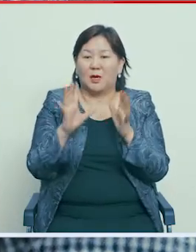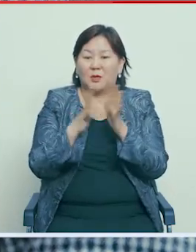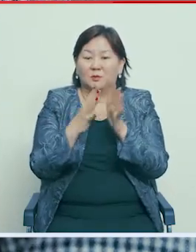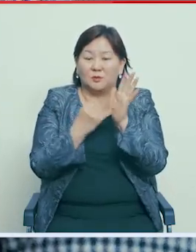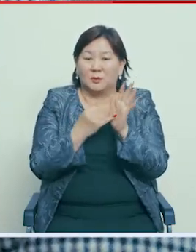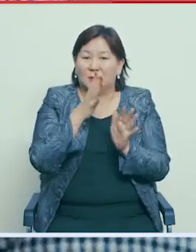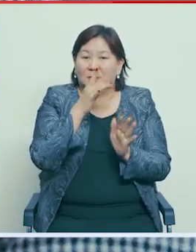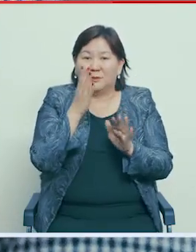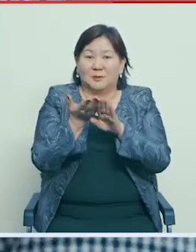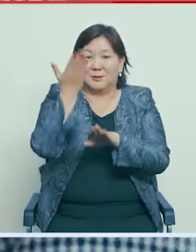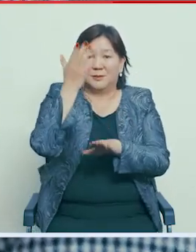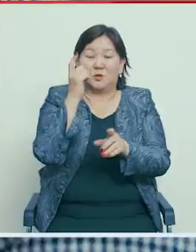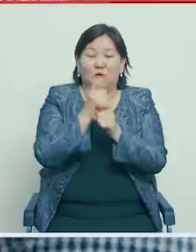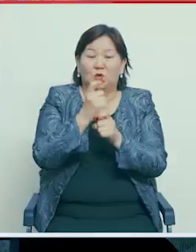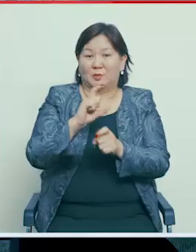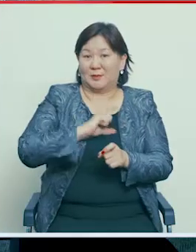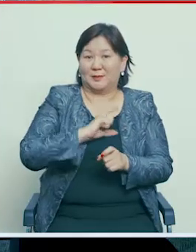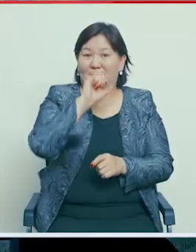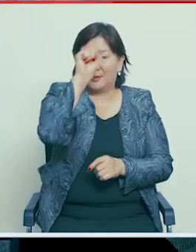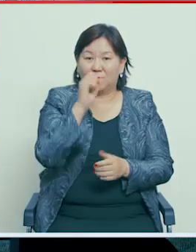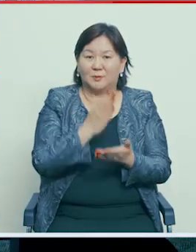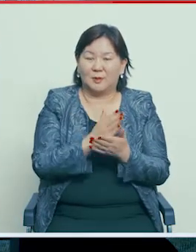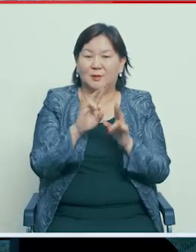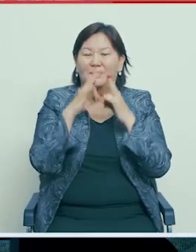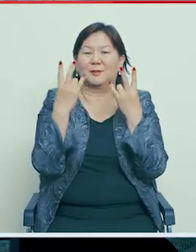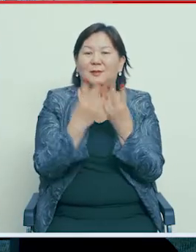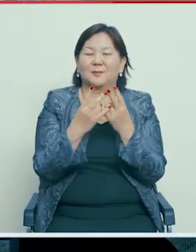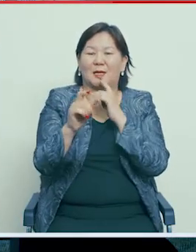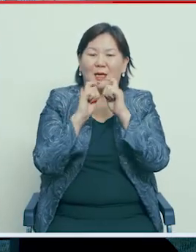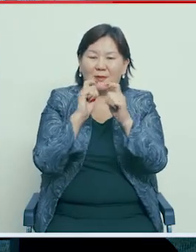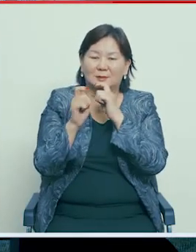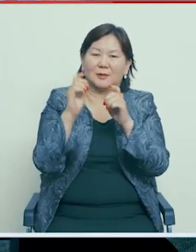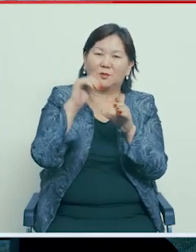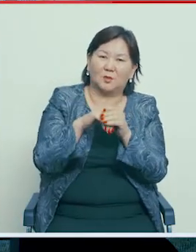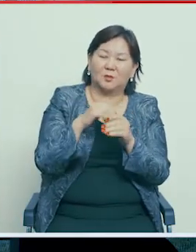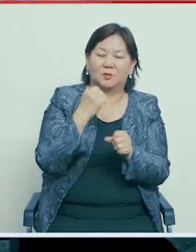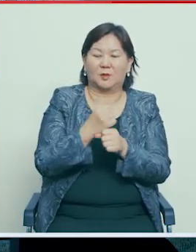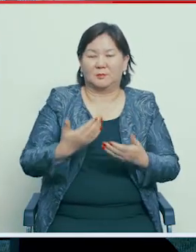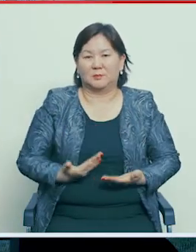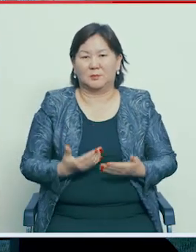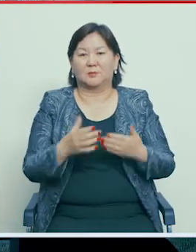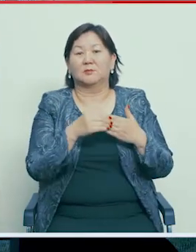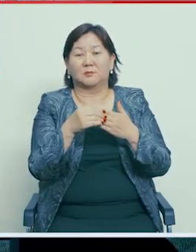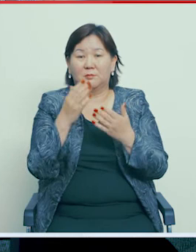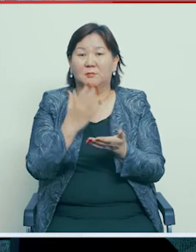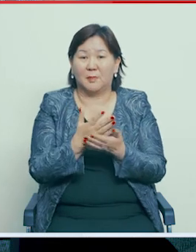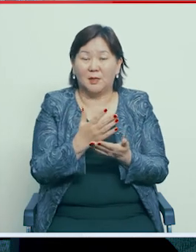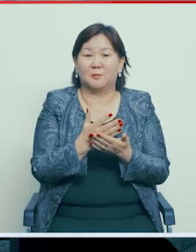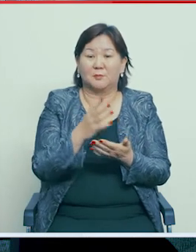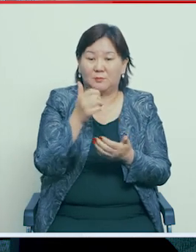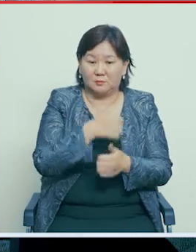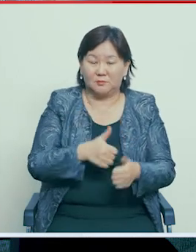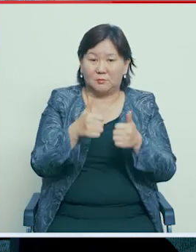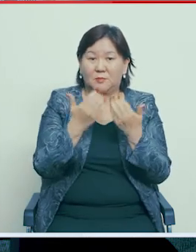насны хүүхдүүдийн хөдөлмөр эрхлэлтийн асуудал байж байна. Энэ олон нийгэмд одоо харилцаанд ороод ажил төрөл хийгээд өөрийнх амжиргааг аваад явах тийм бас